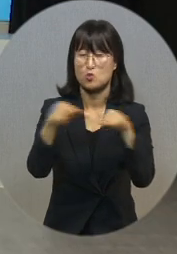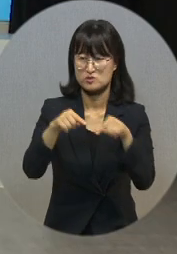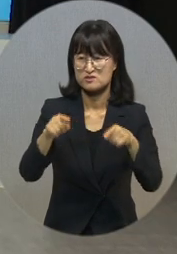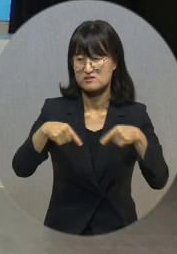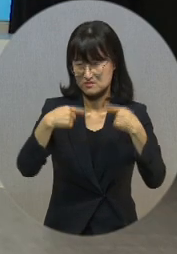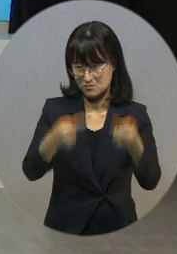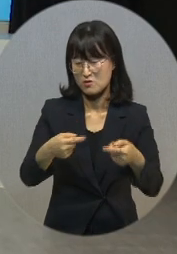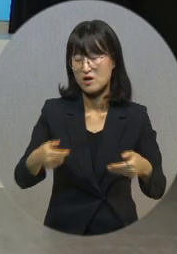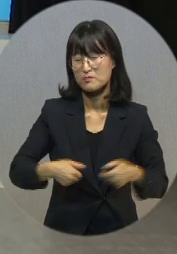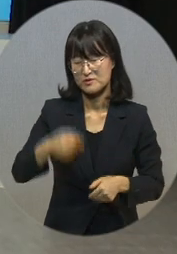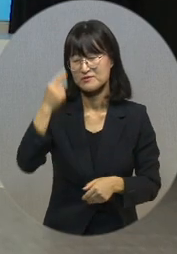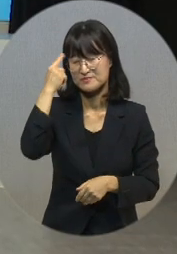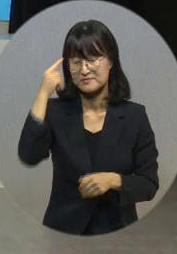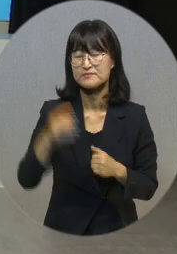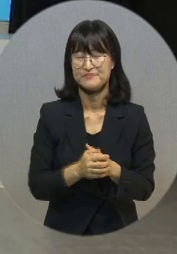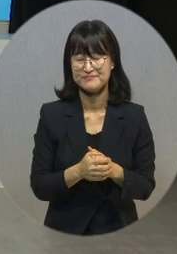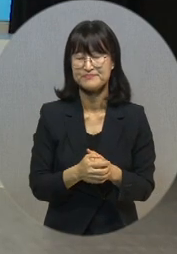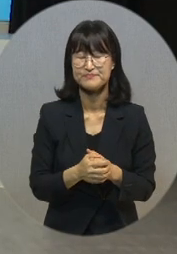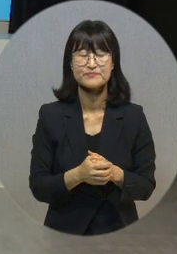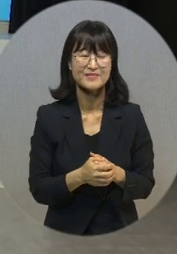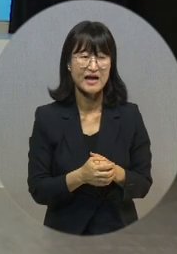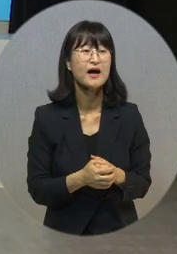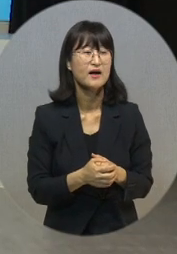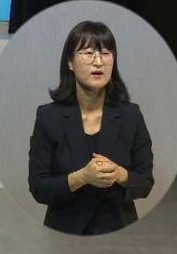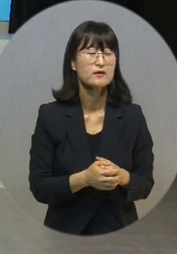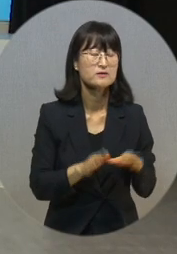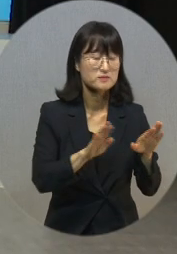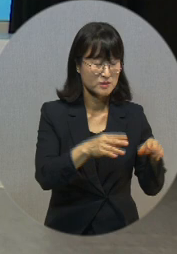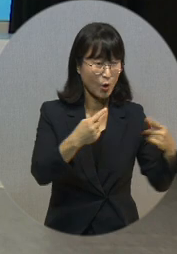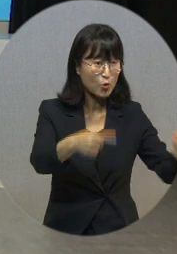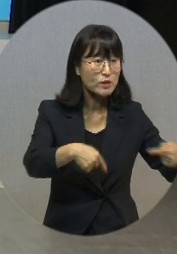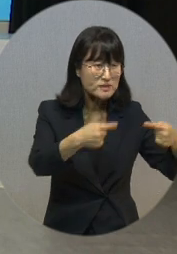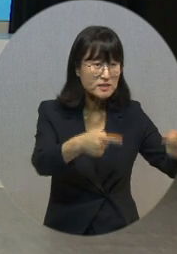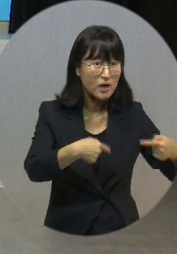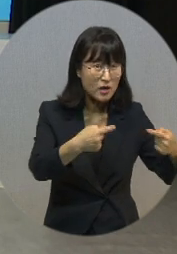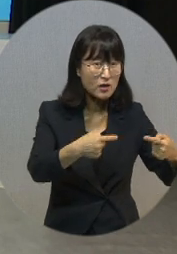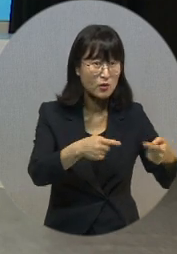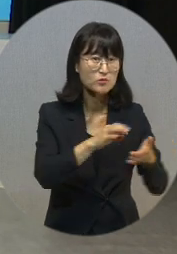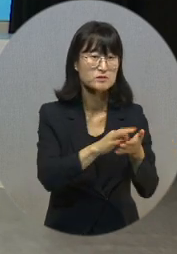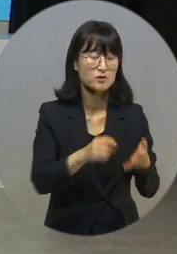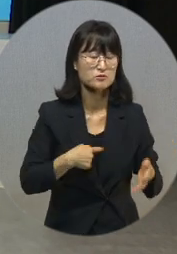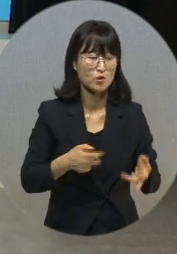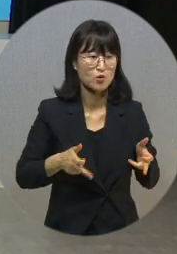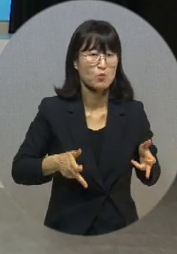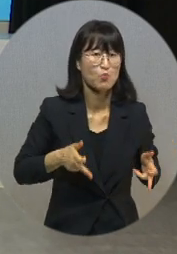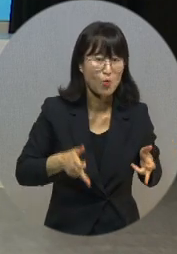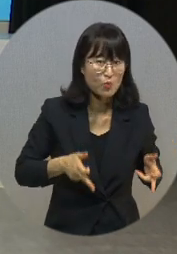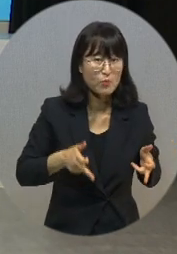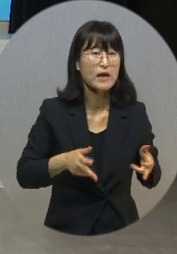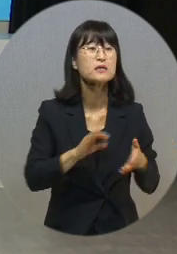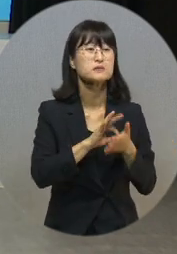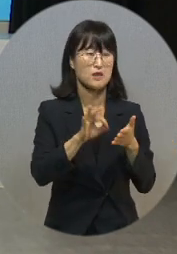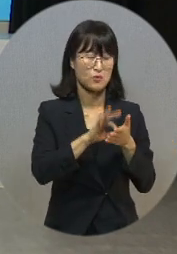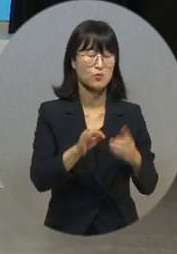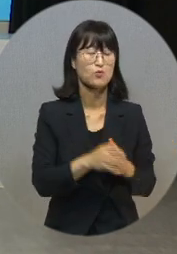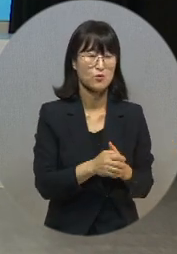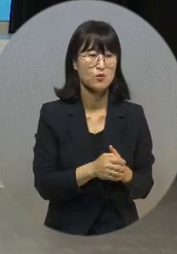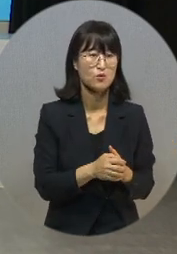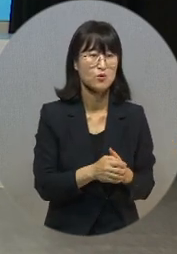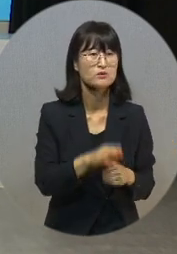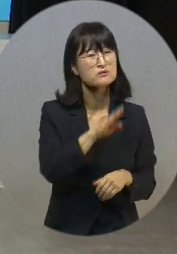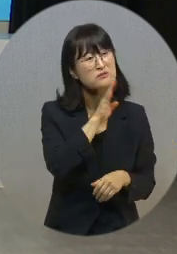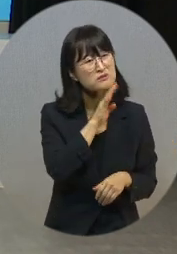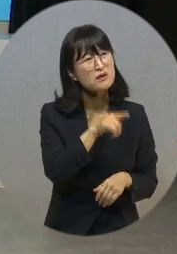그럼요. 사실 뭐 지금 전동휠체어를 타고 계시잖아요. 네. 저는 이제 목발을 짚는데 네. 우리가 단차가 계단 하나만